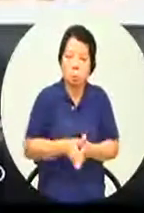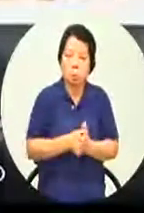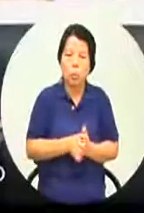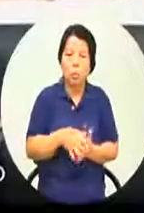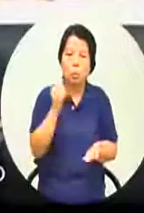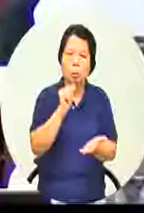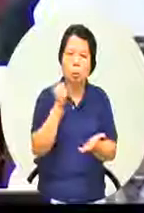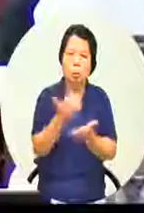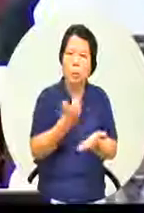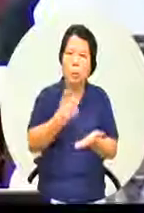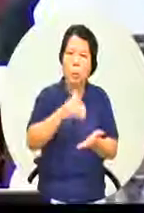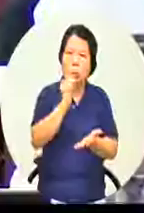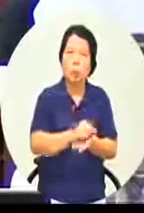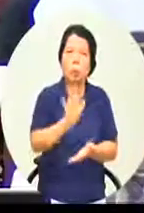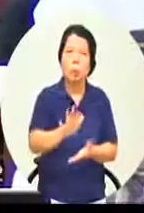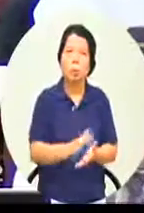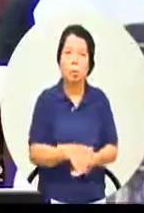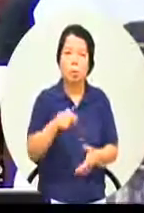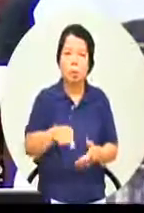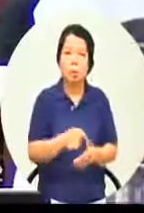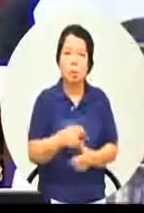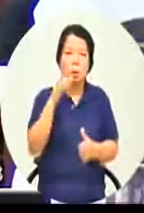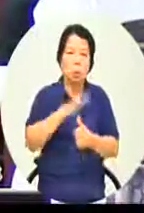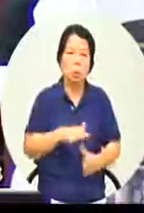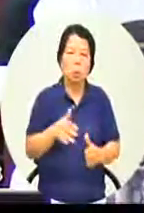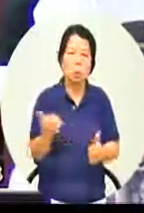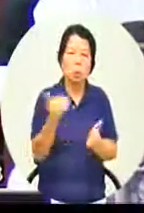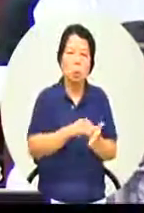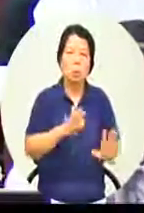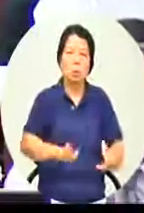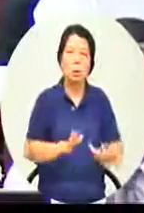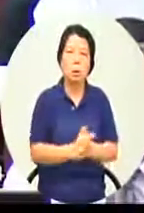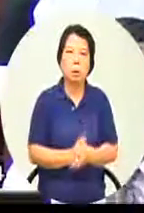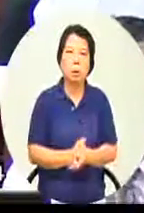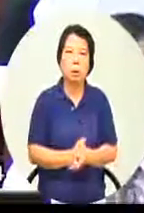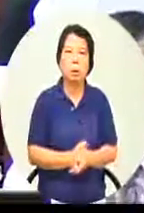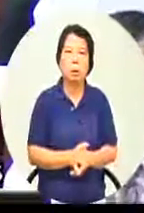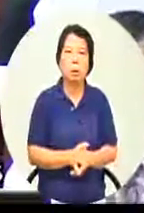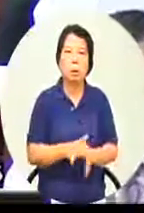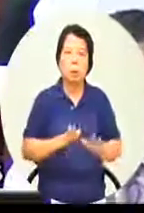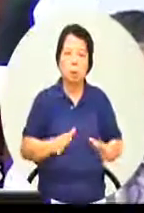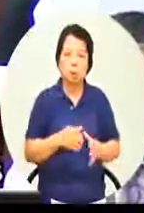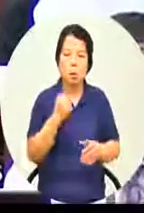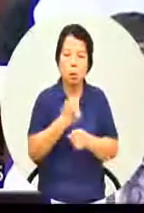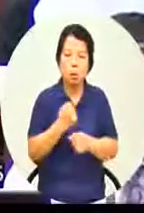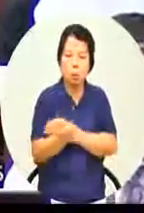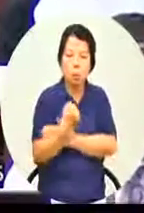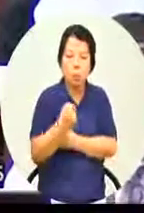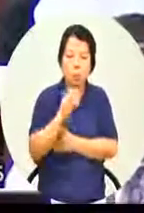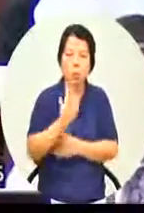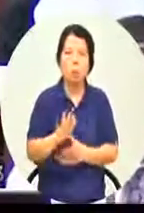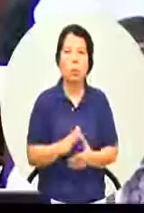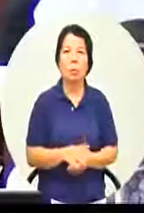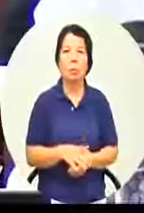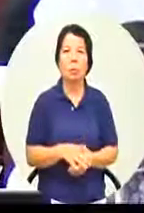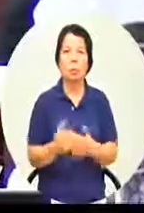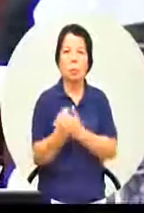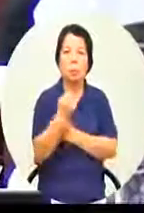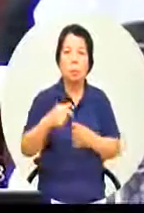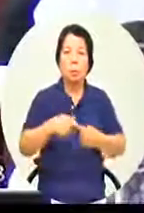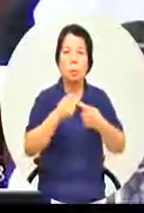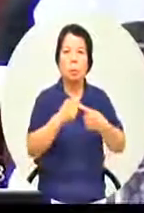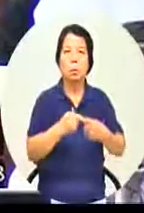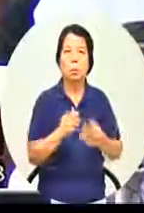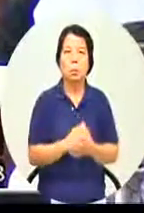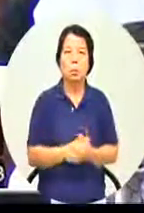什么？ 我跟议员报告，因为这一次的流标是到今年度目前的进度，那我们现在在做一些努力。我跟议员报告我们的努力，第一个部分，